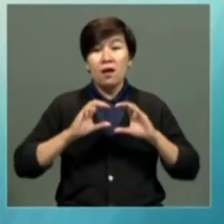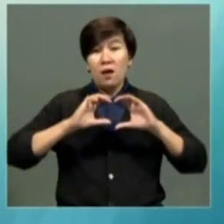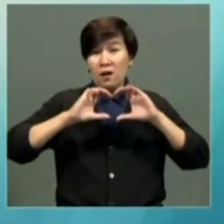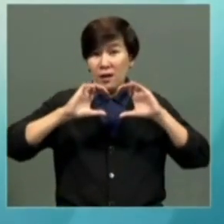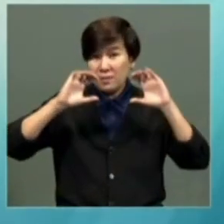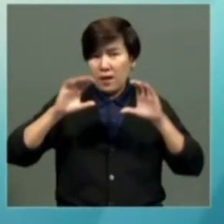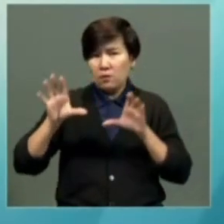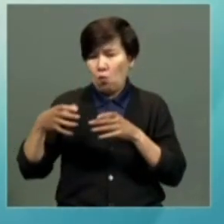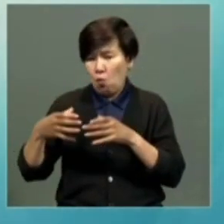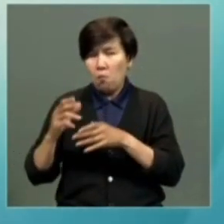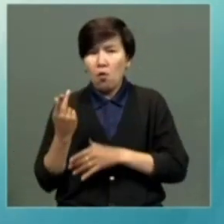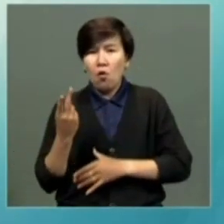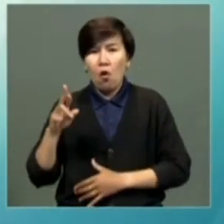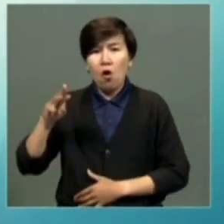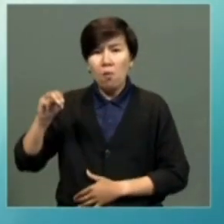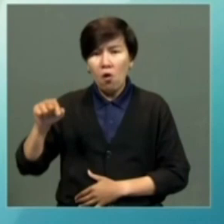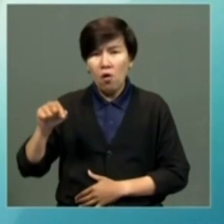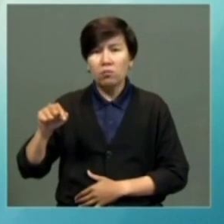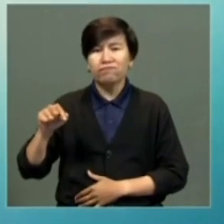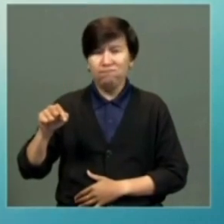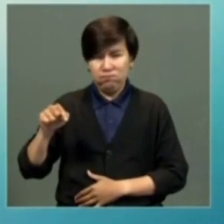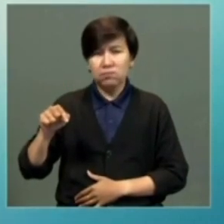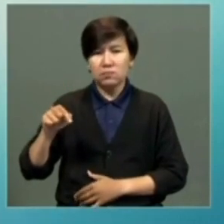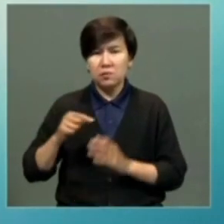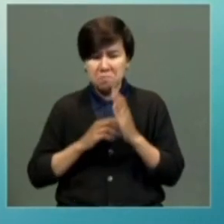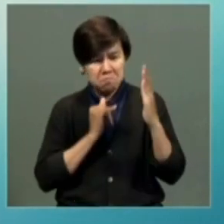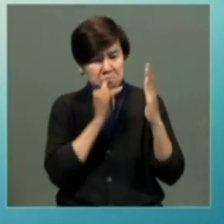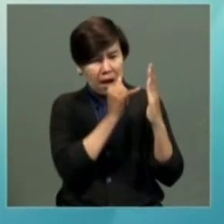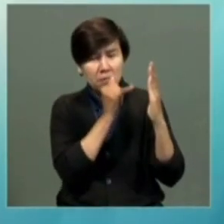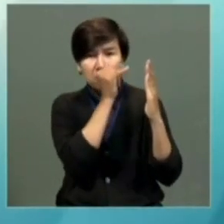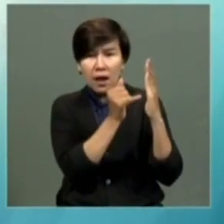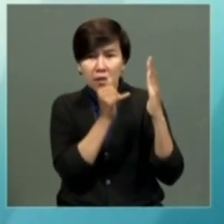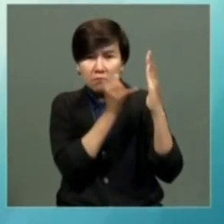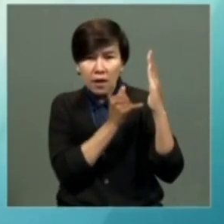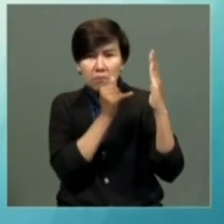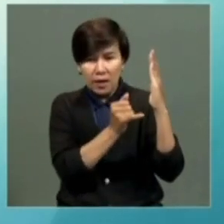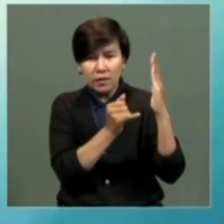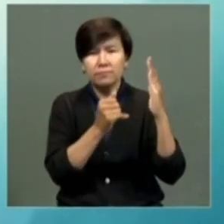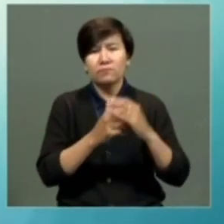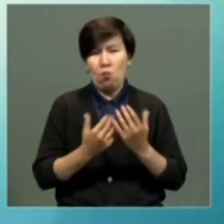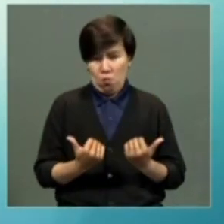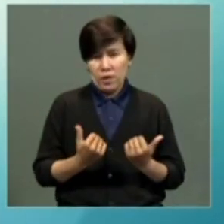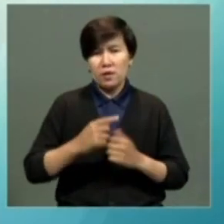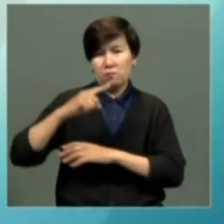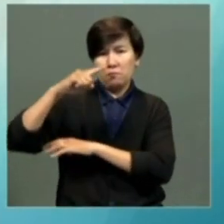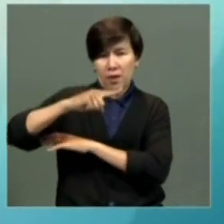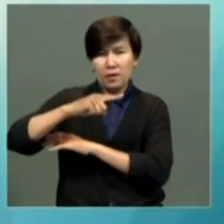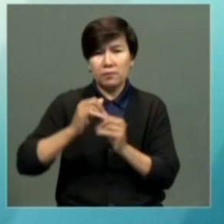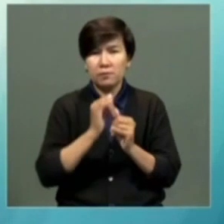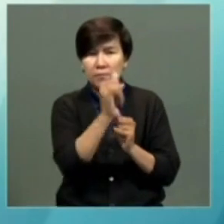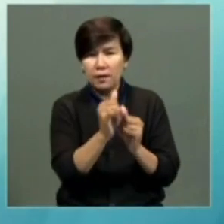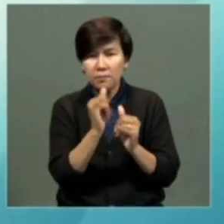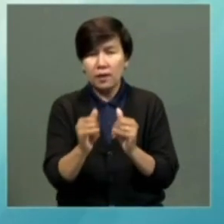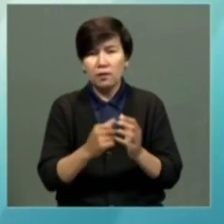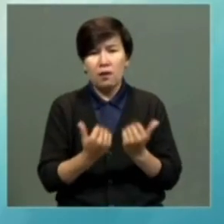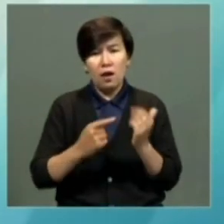มนตรีบางท่านนะครับที่จะลงไปเยี่ยมนะครับพื้นที่วันนี้ด้วยนะครับในบ่ายวันนี้จันทบุรีอี